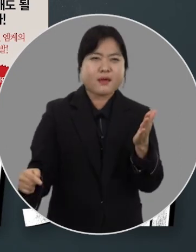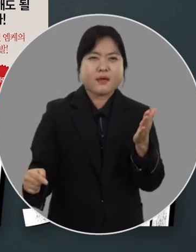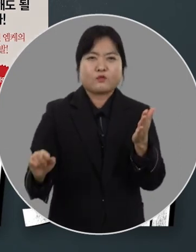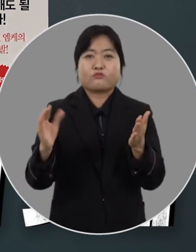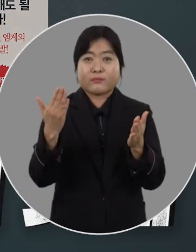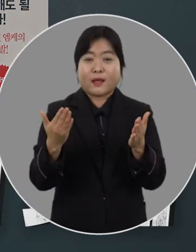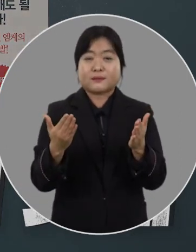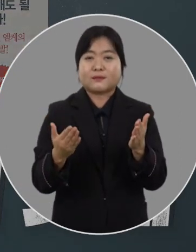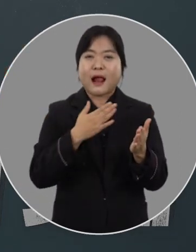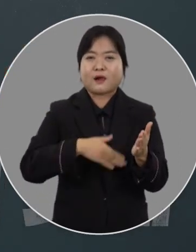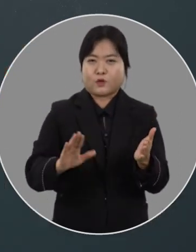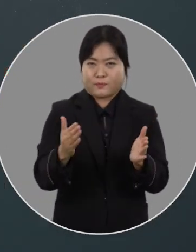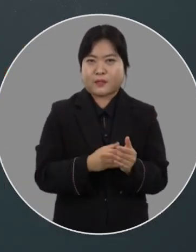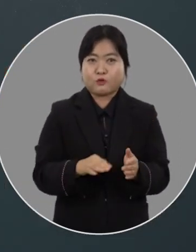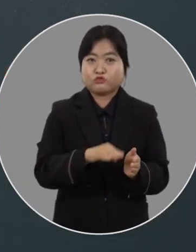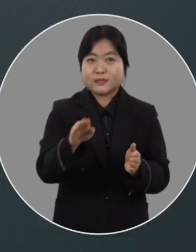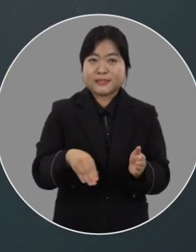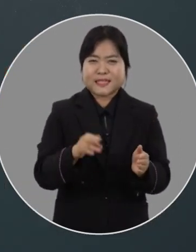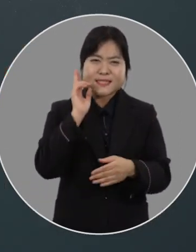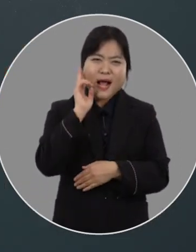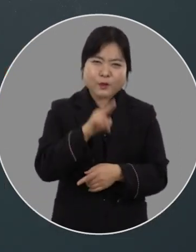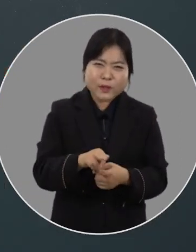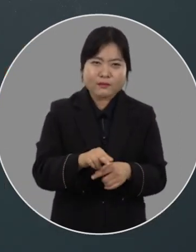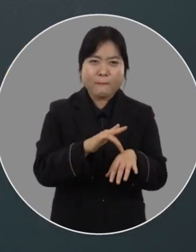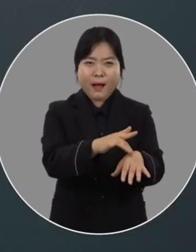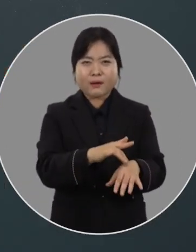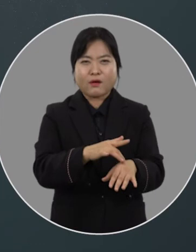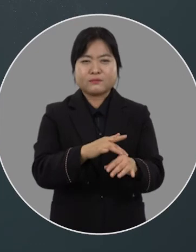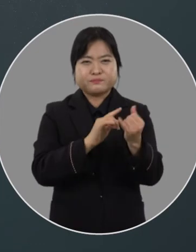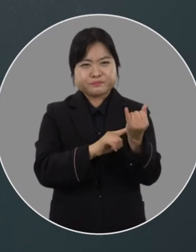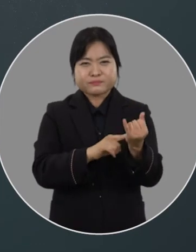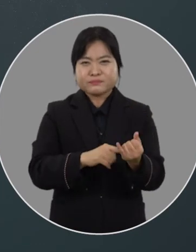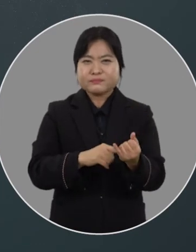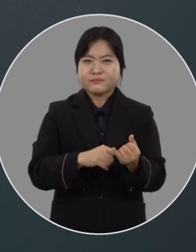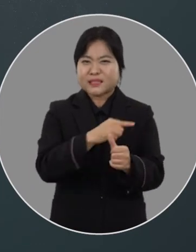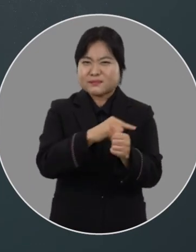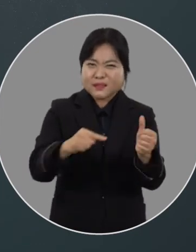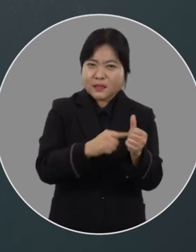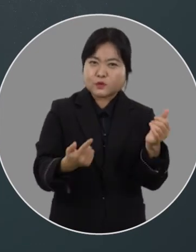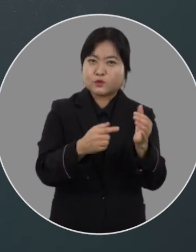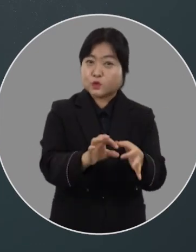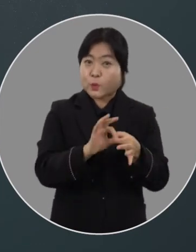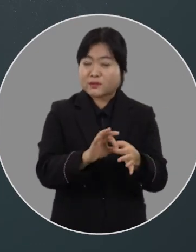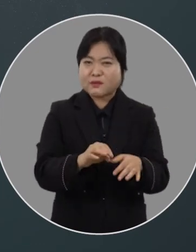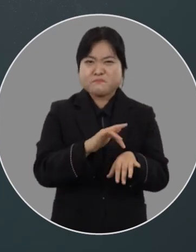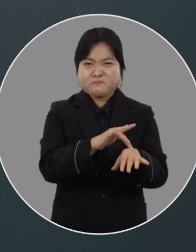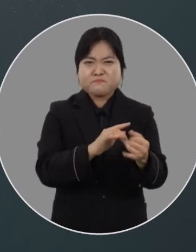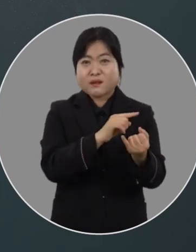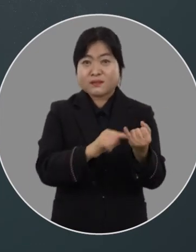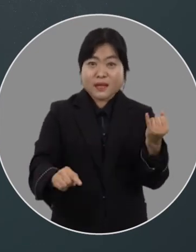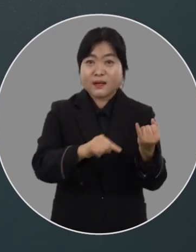된다는 사실을 알게 됩니다. 우리는 이 잔혹했던 마녀 사냥을 통해서 이 마녀 사냥 그러면 혐오 이런